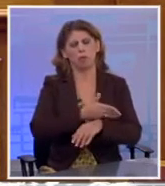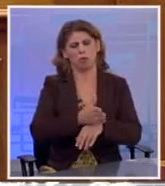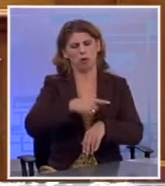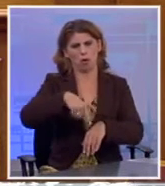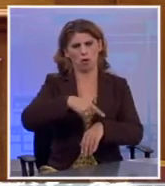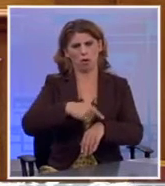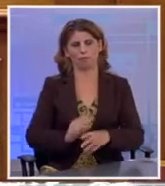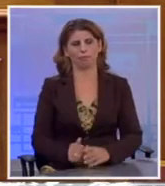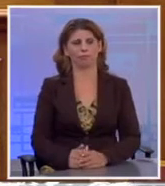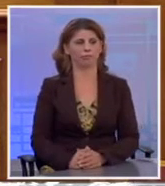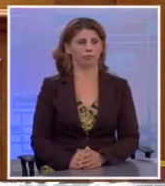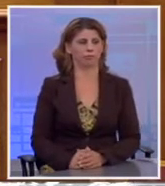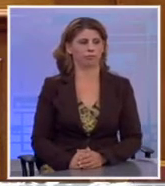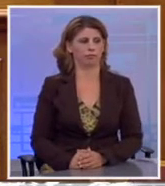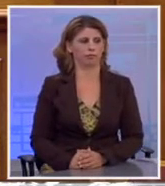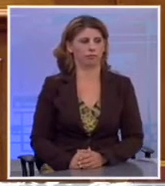διότι